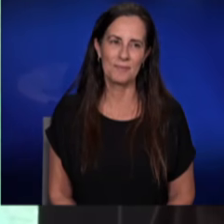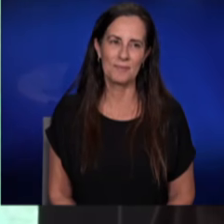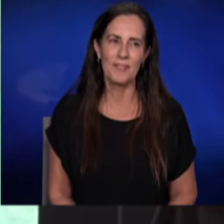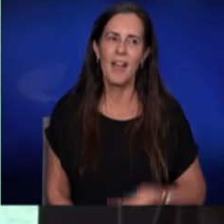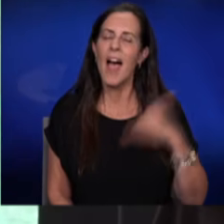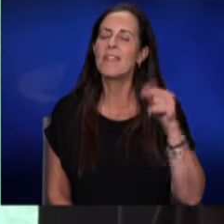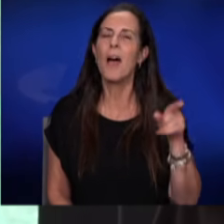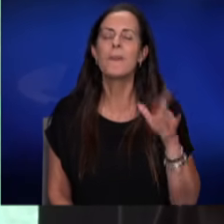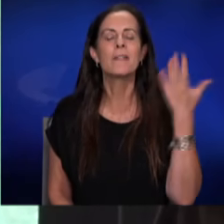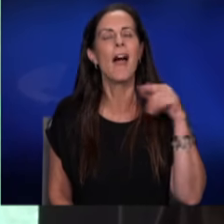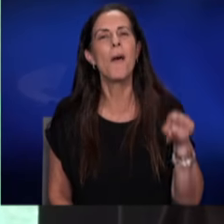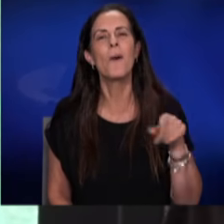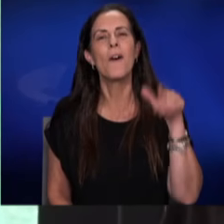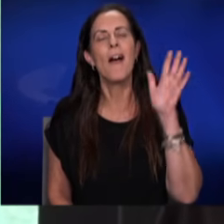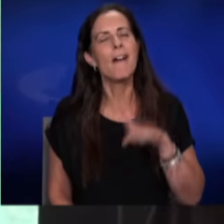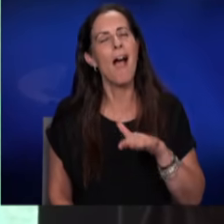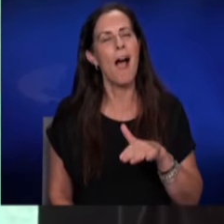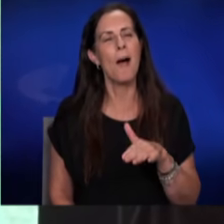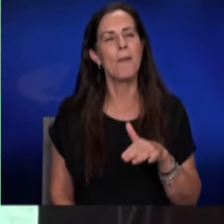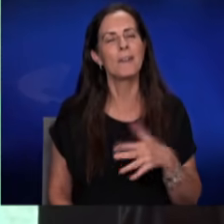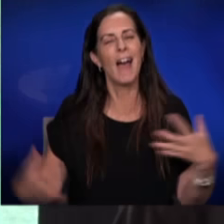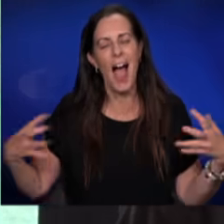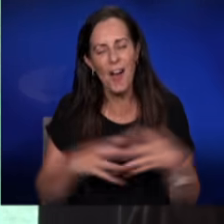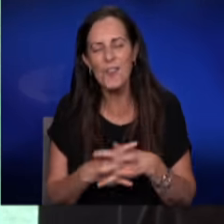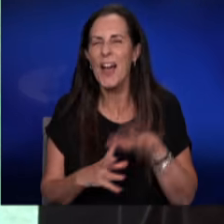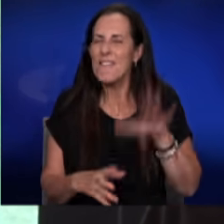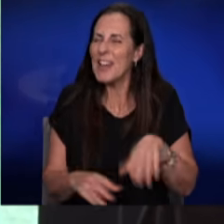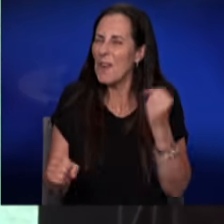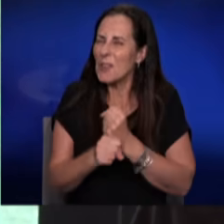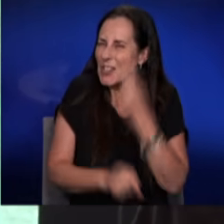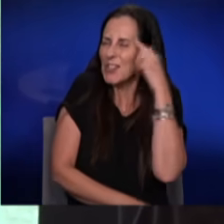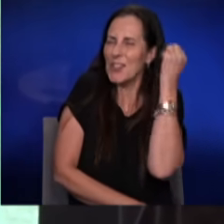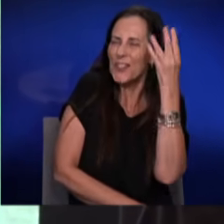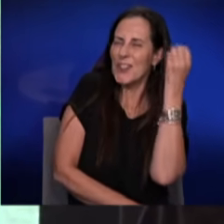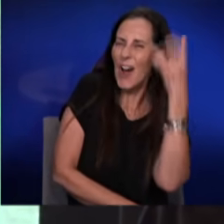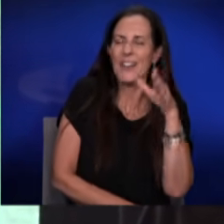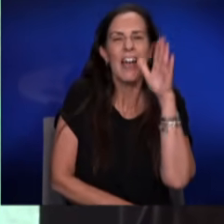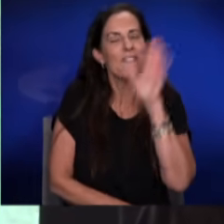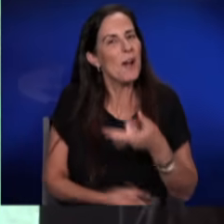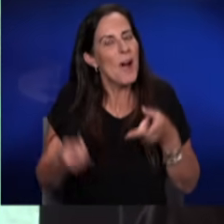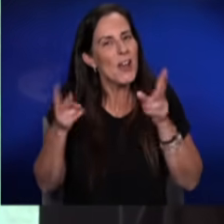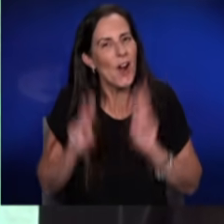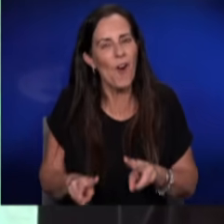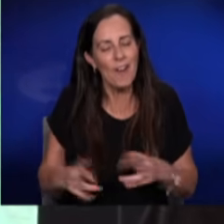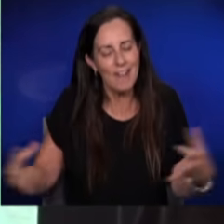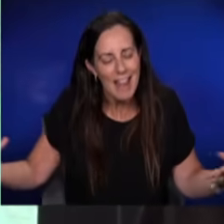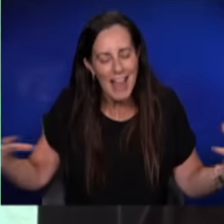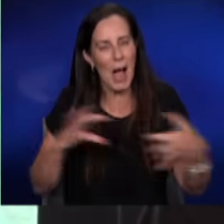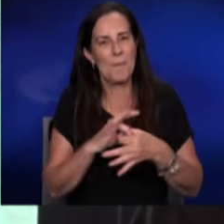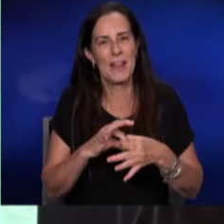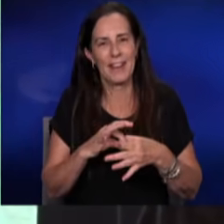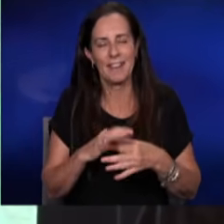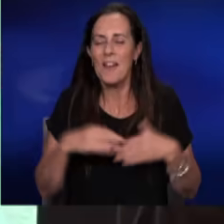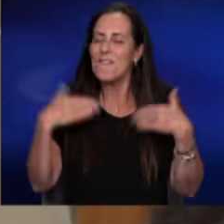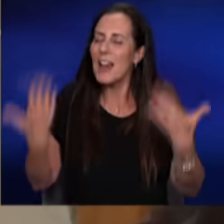תמיד הייתה בו גם את האחווה הזאת וגם את הרוח שטות וגם את היכולת שלו לחבר